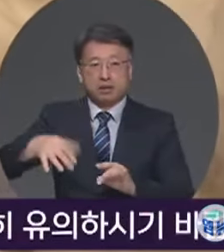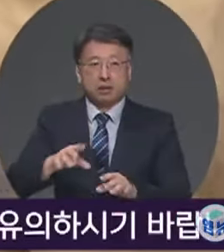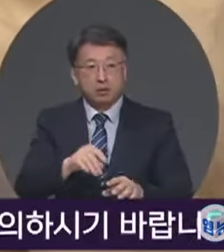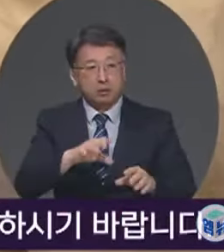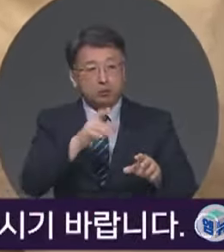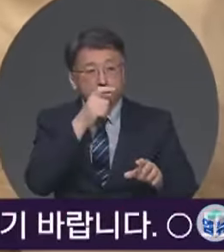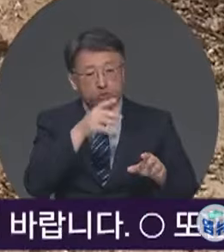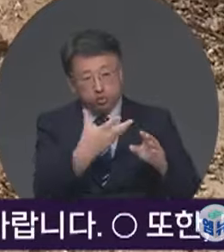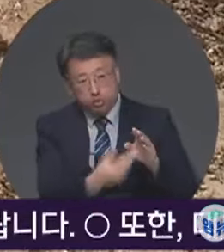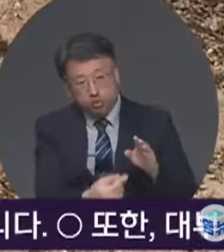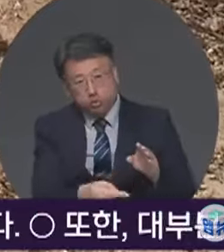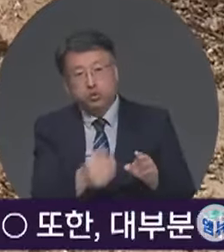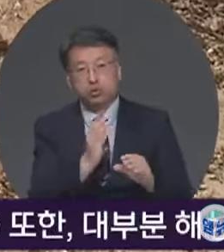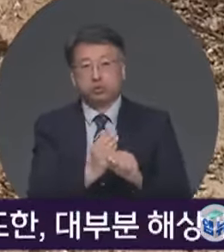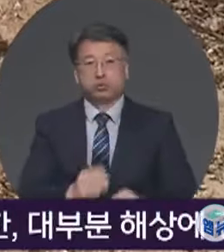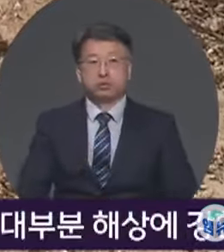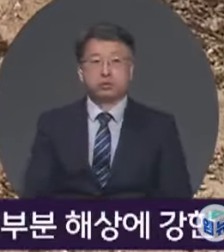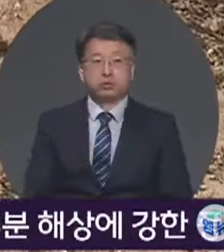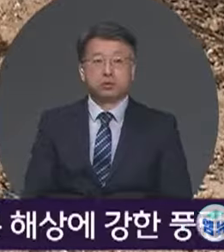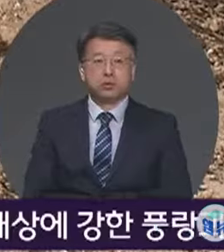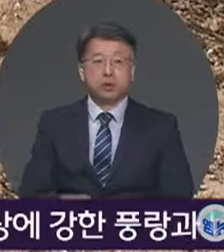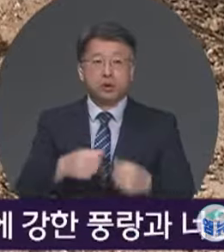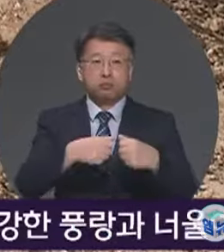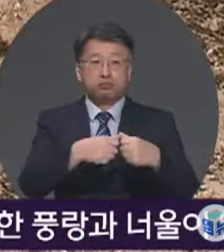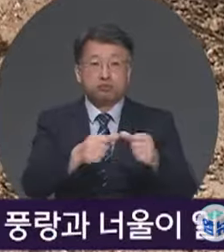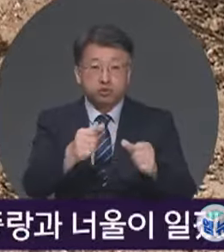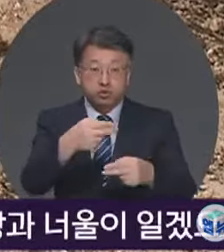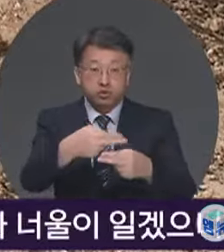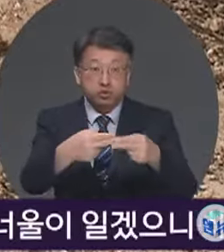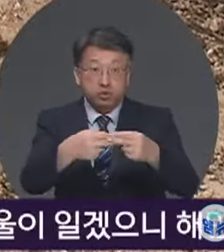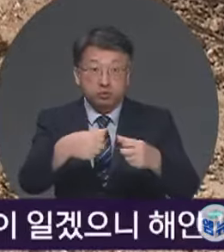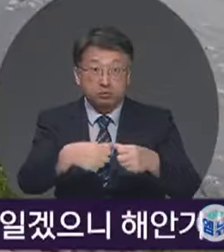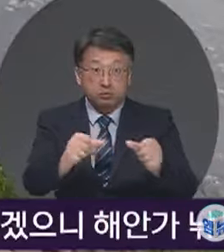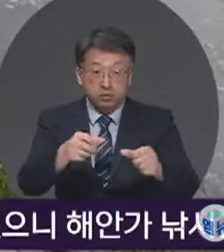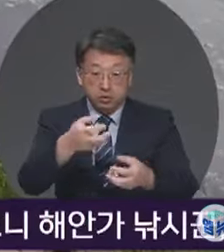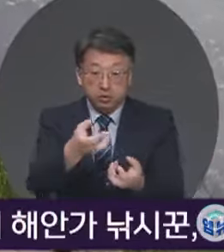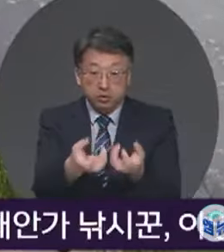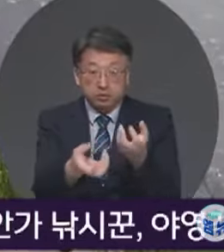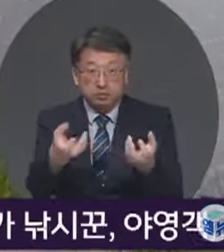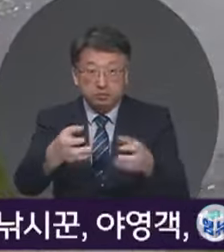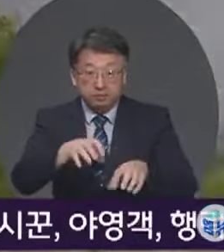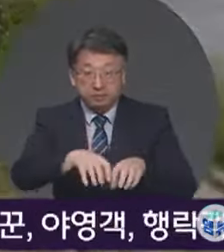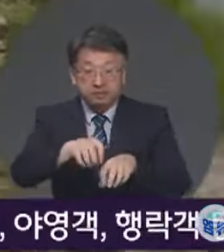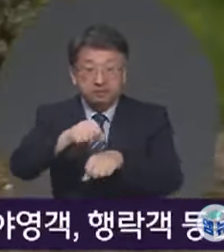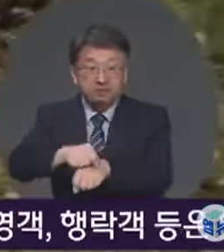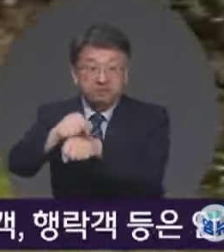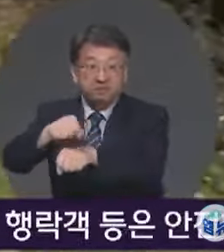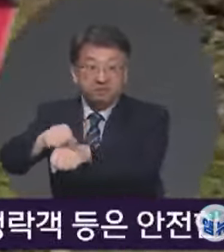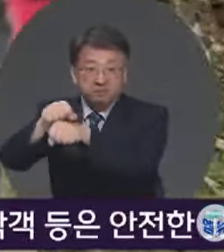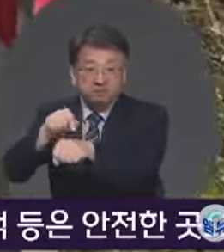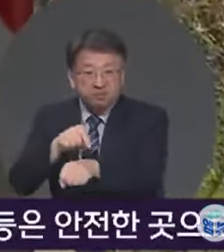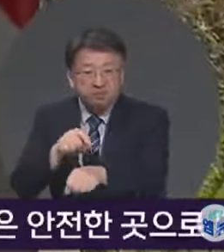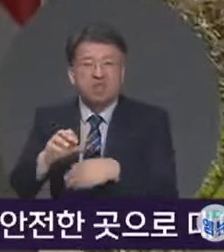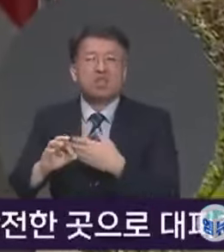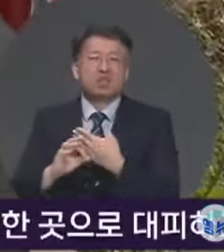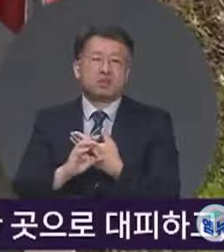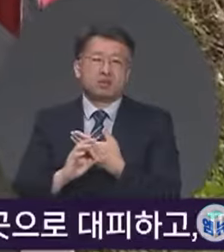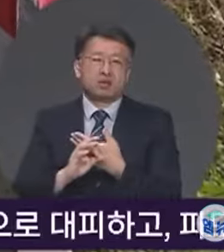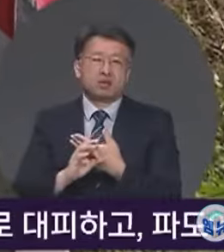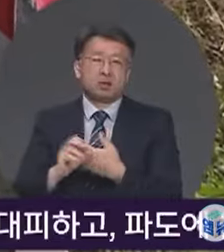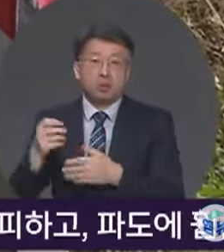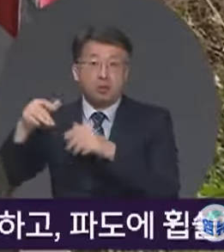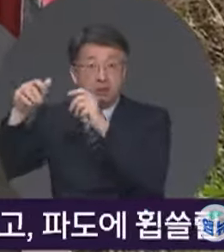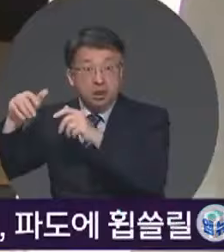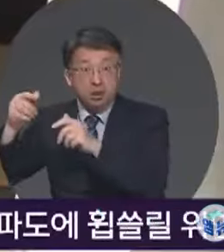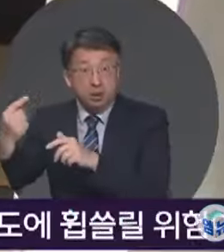축축하잖아. 터진 두기에 흙을 채워넣은 톤백을 쌓아뒀지만 임시조치에 불과합니다. 또다시 비